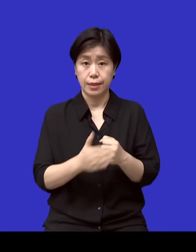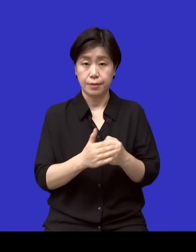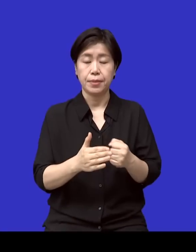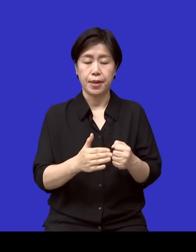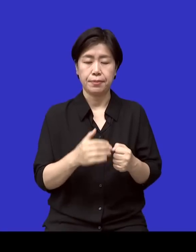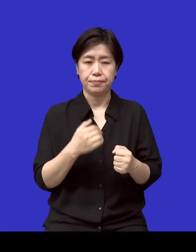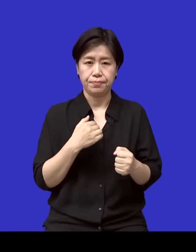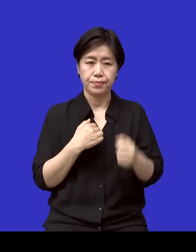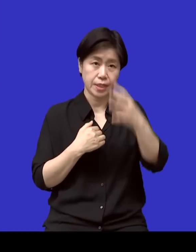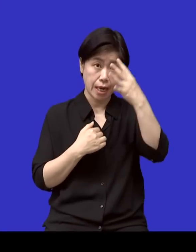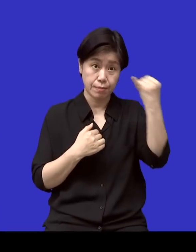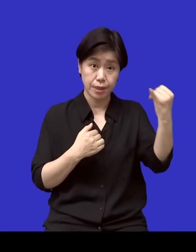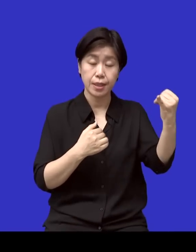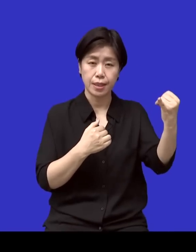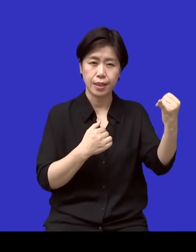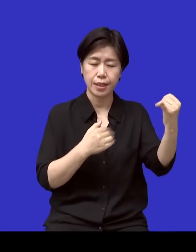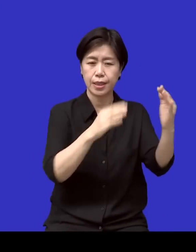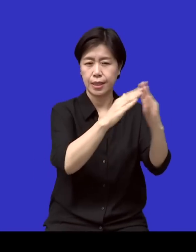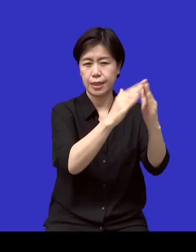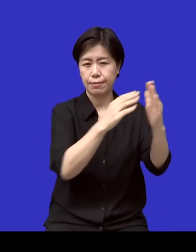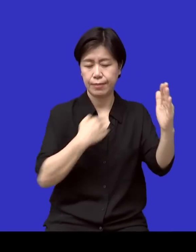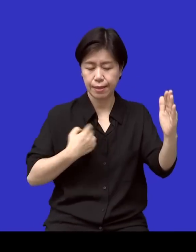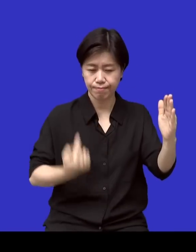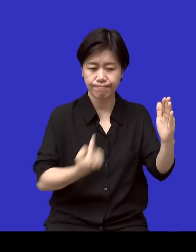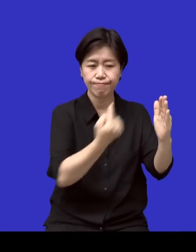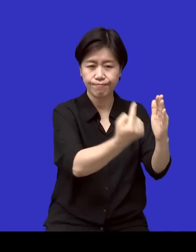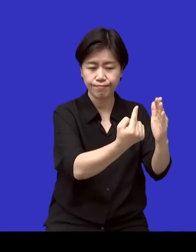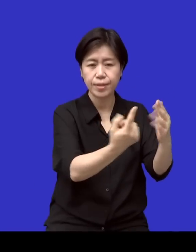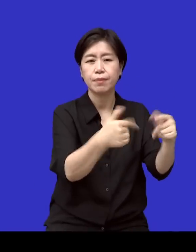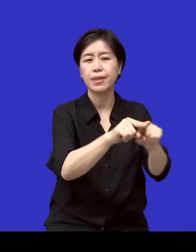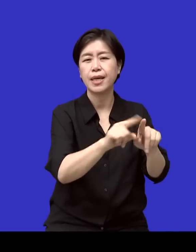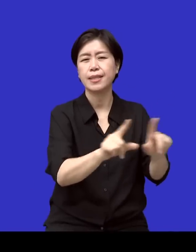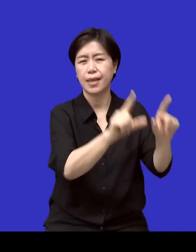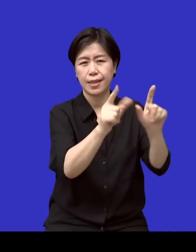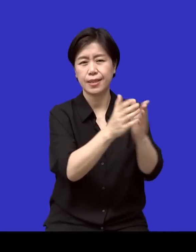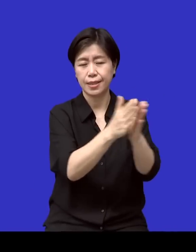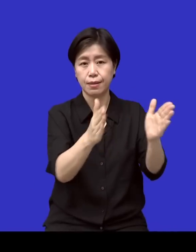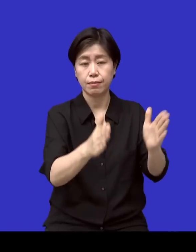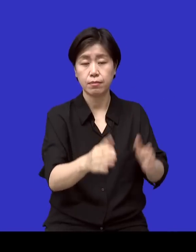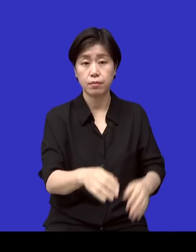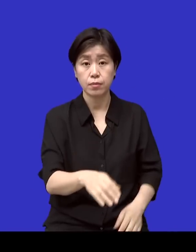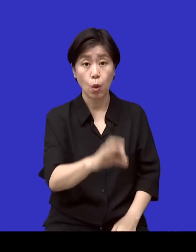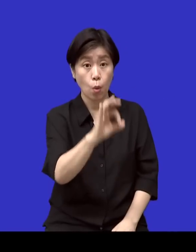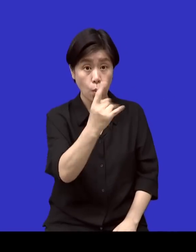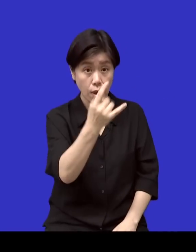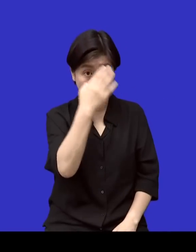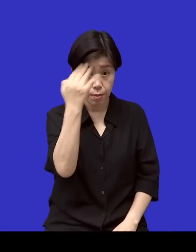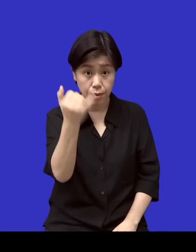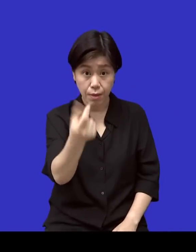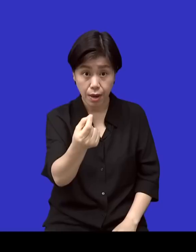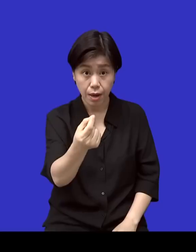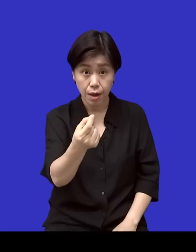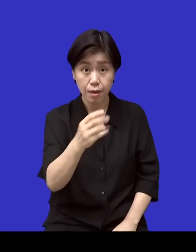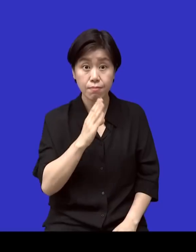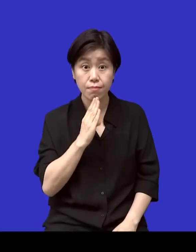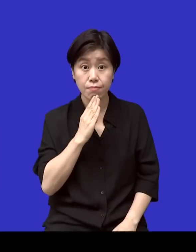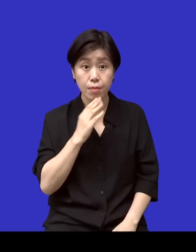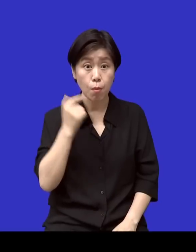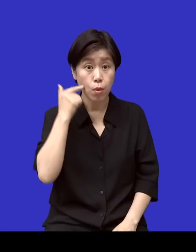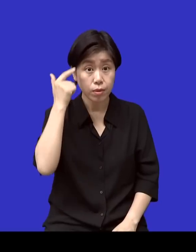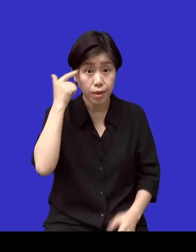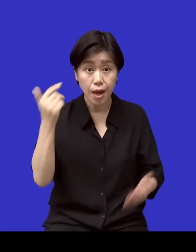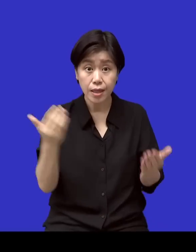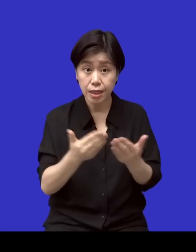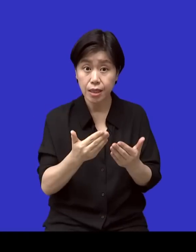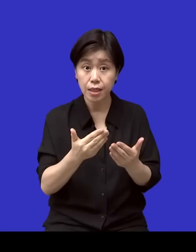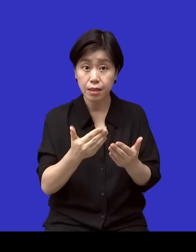할머니 손에 거의 자랐어요. 네. 지금 계속 말씀하신 할머니가 외할머니인가요? 네, 외할머니이십니다. 그 목사님이신 외할머니? 네,